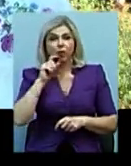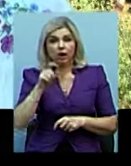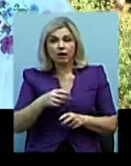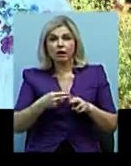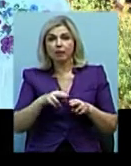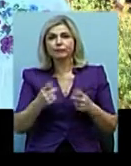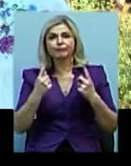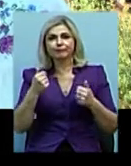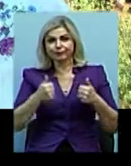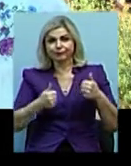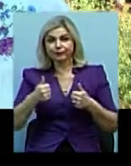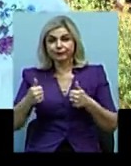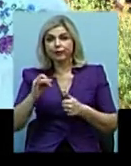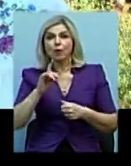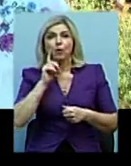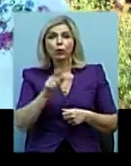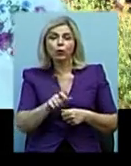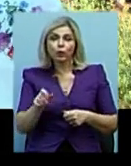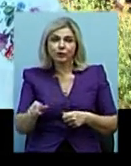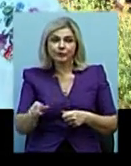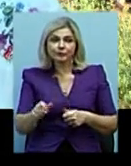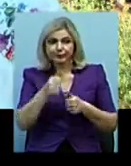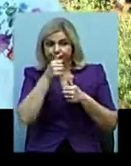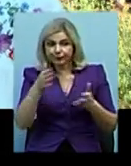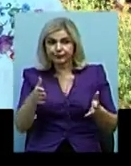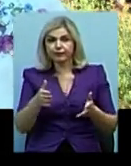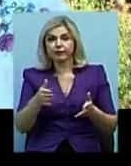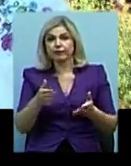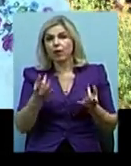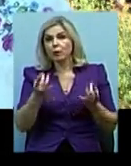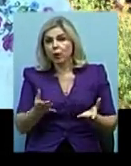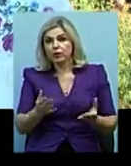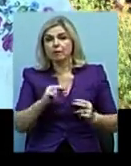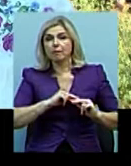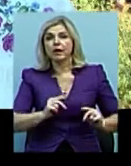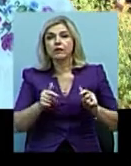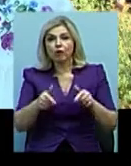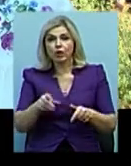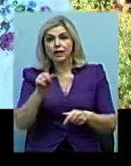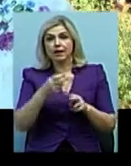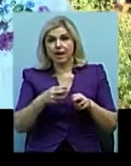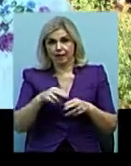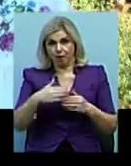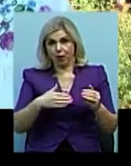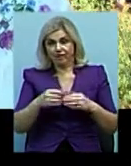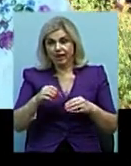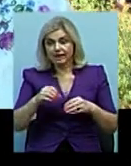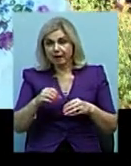дуже велика конкуренція, і молоді люди не можуть запросто працевлаштуватися за цими професіями. Тому